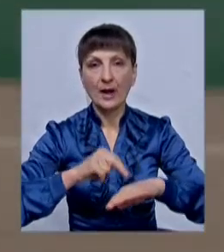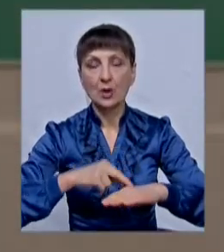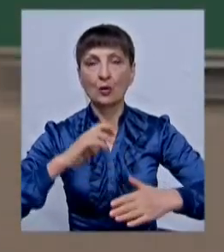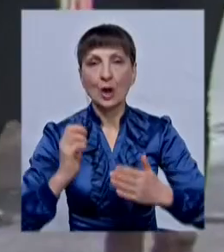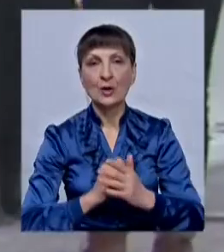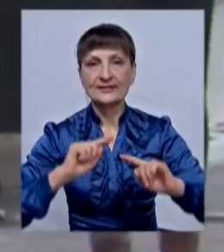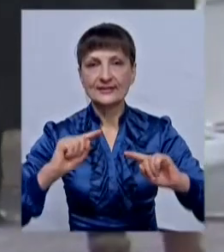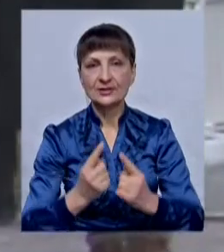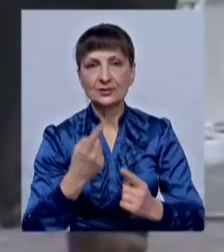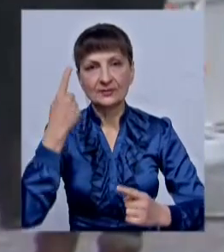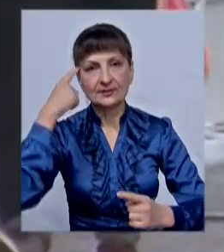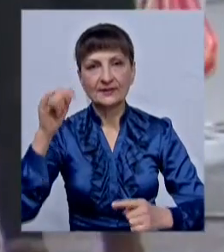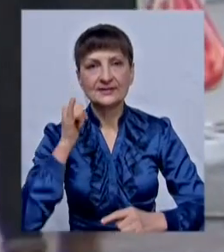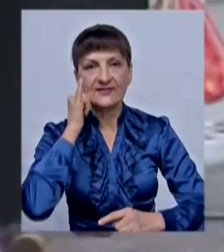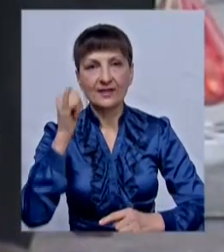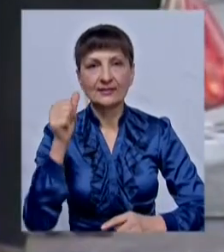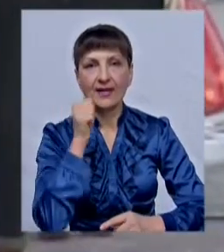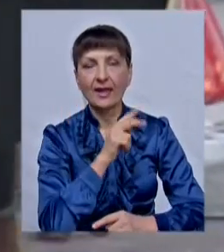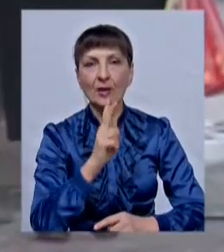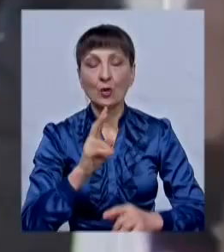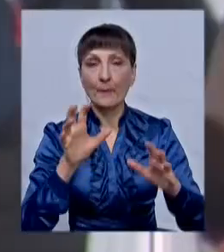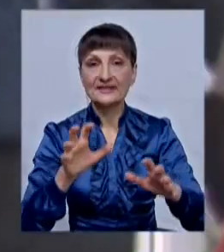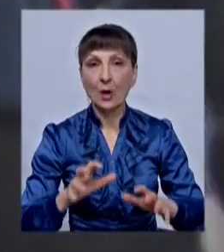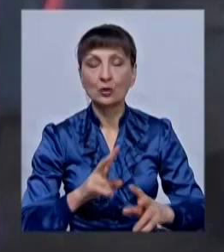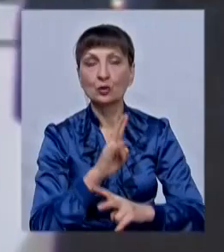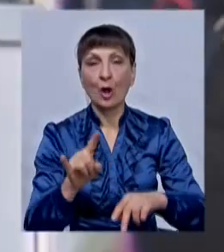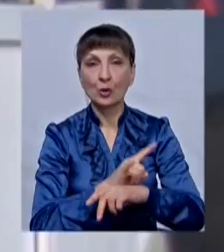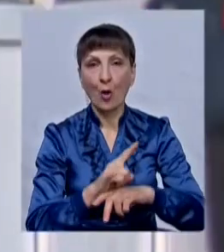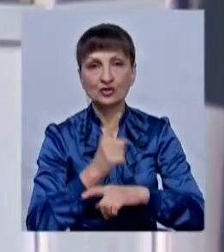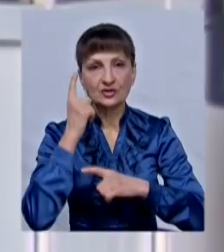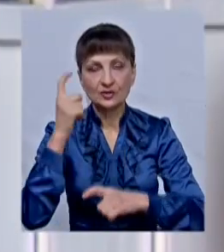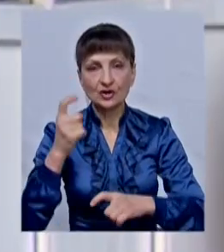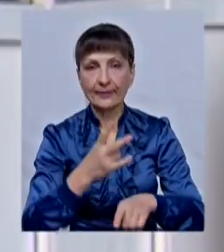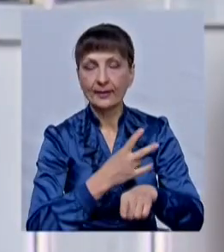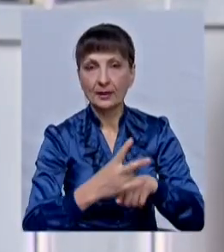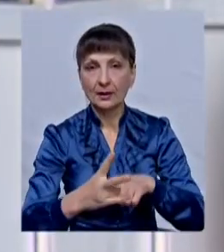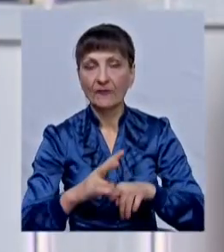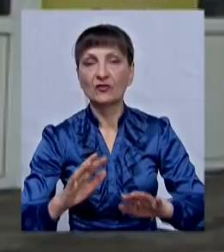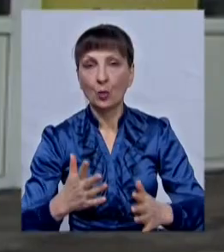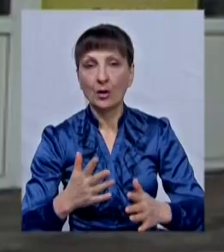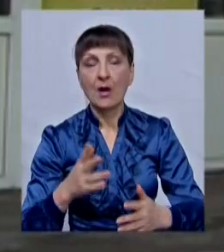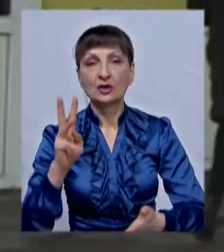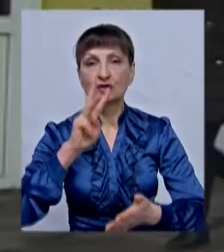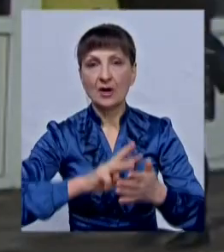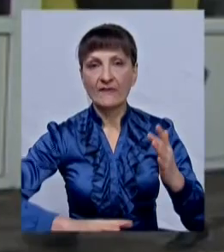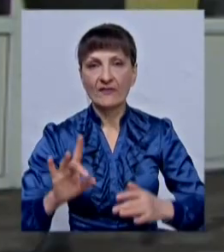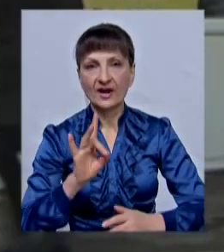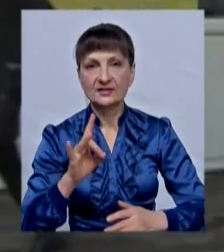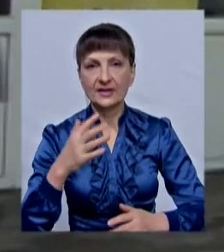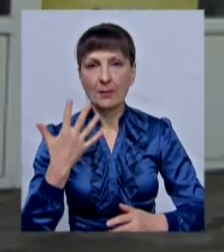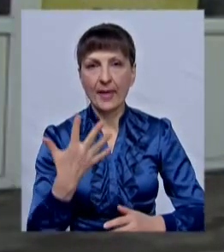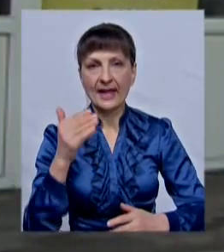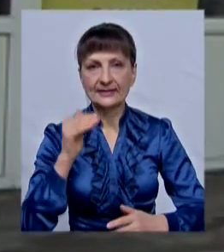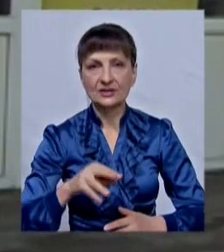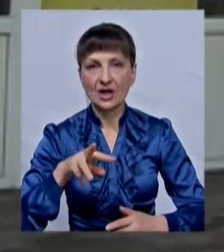удалось задержать автора анонимного звонка. По закону, за ложное сообщение об акте терроризма предусмотрен штраф в размере